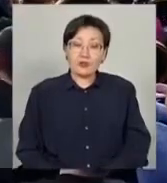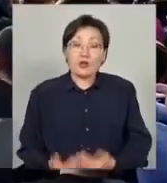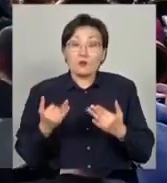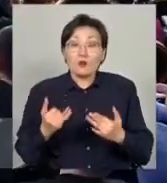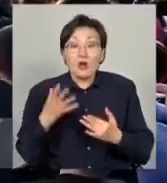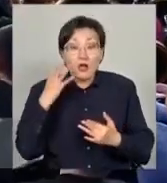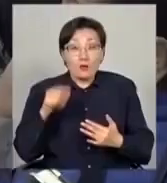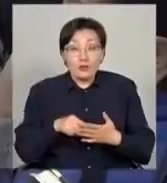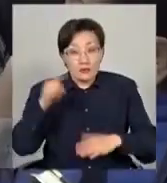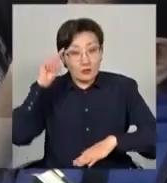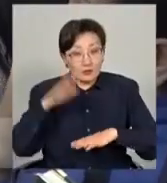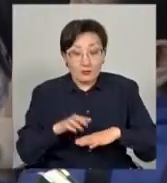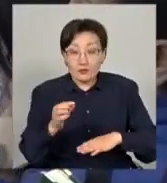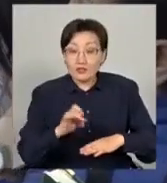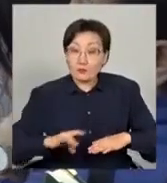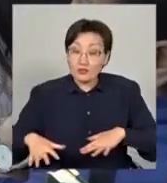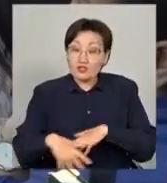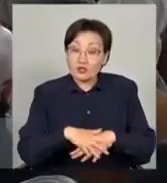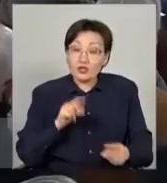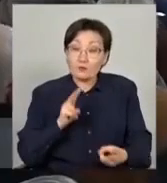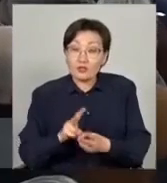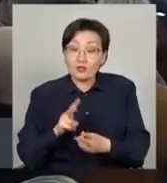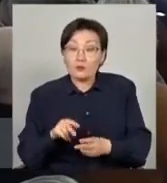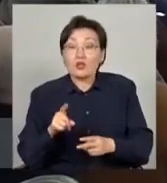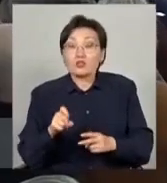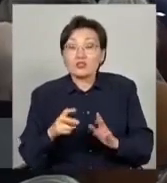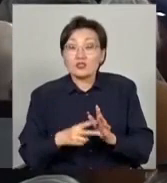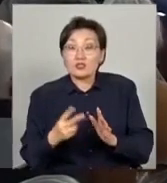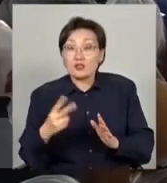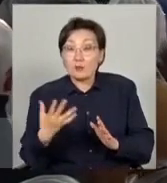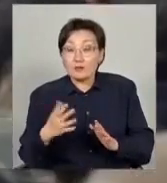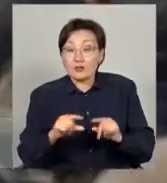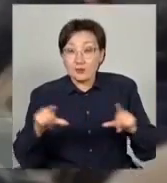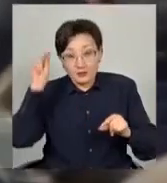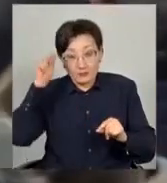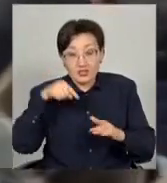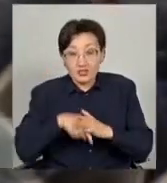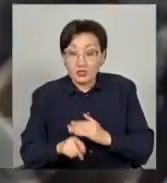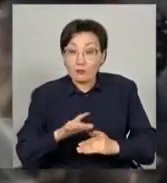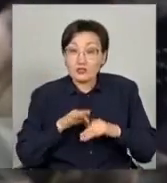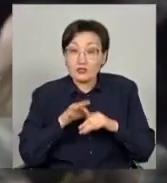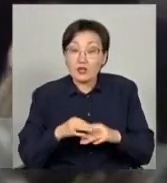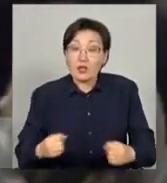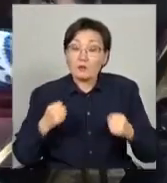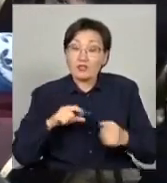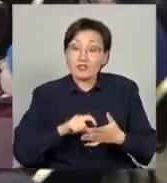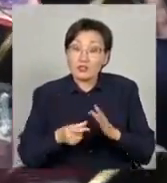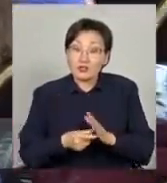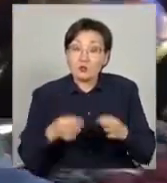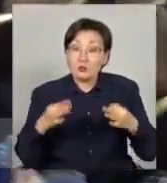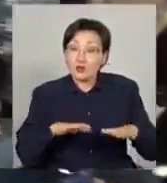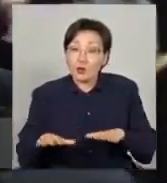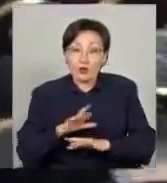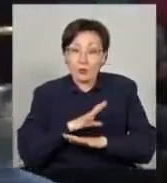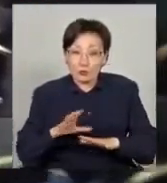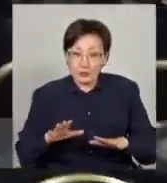Бүгін Алматы әкімінің Бостандық ауданы тұрғындарымен кездесуі нөмірі 125-ші мектепте өтті. Білім ордасының спорт залында ине шаншар